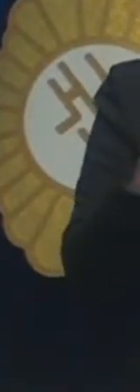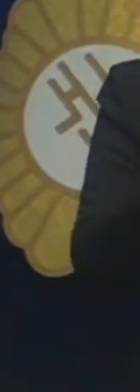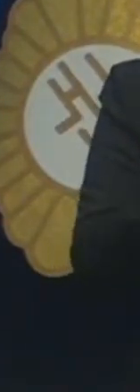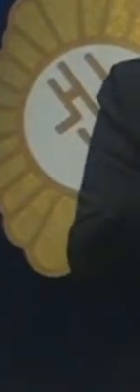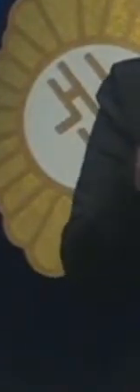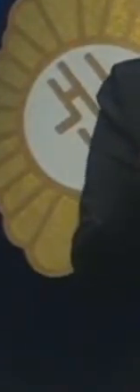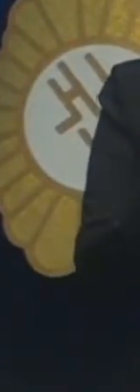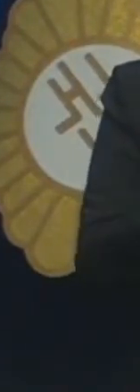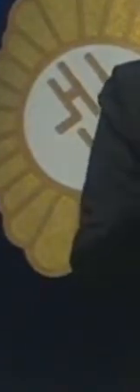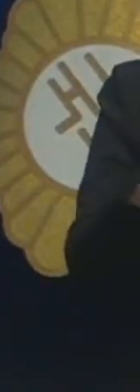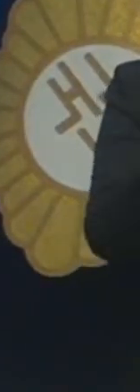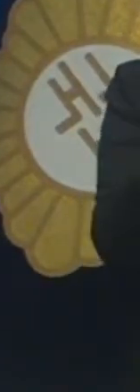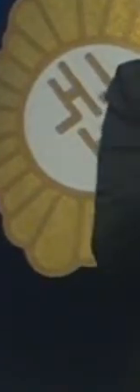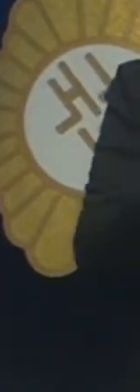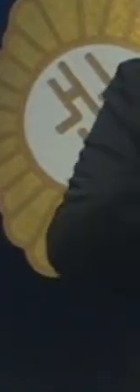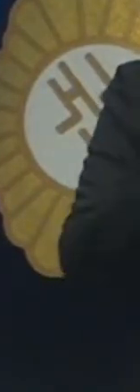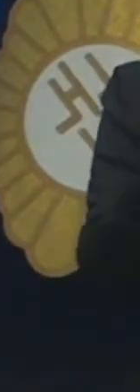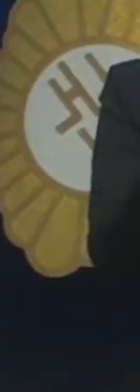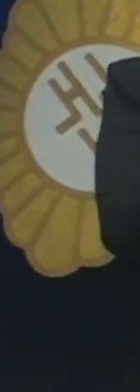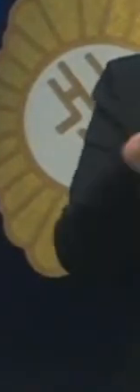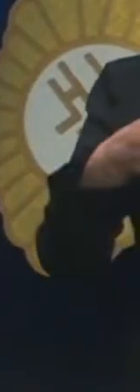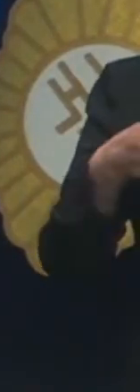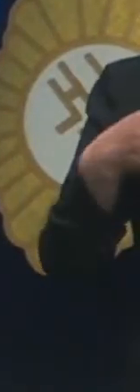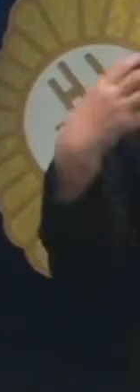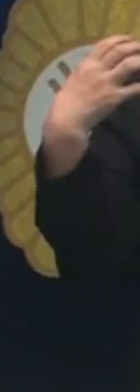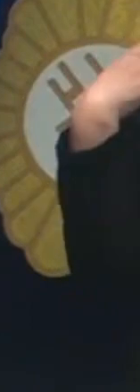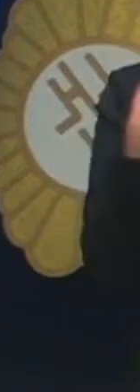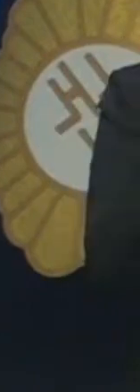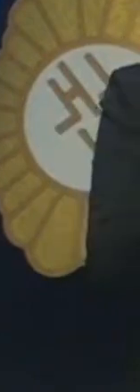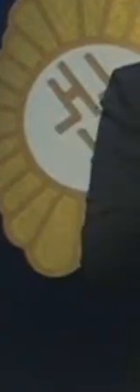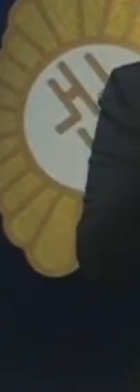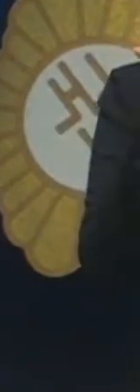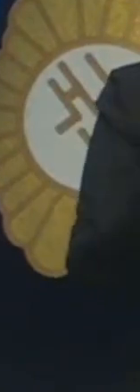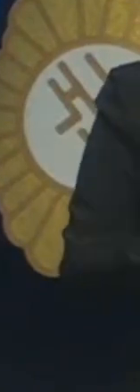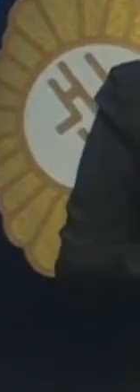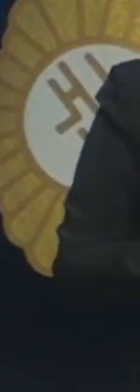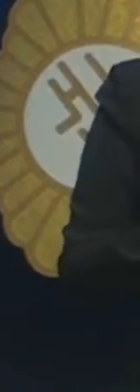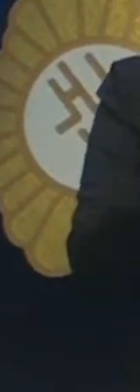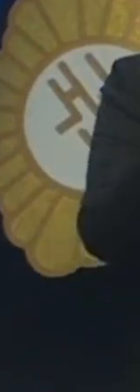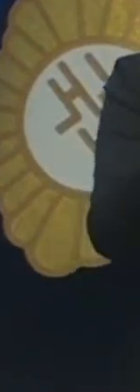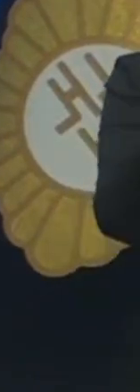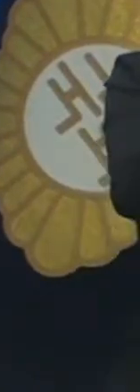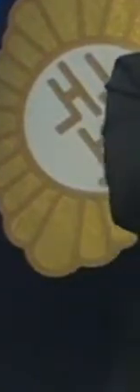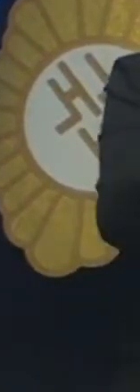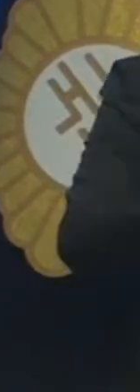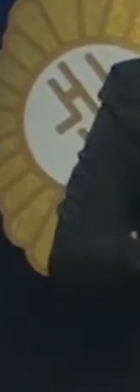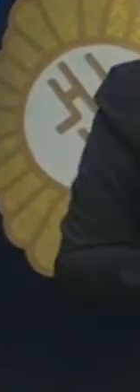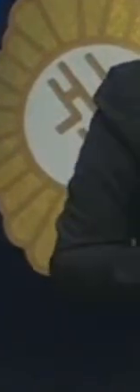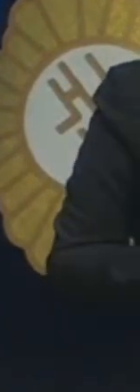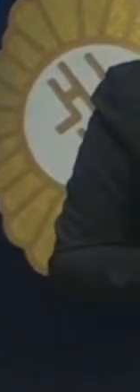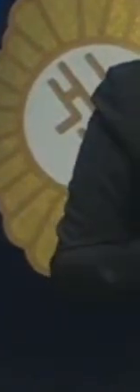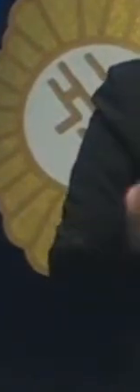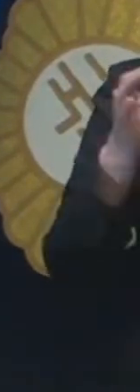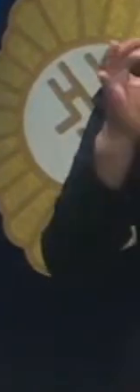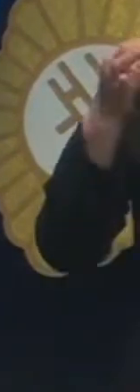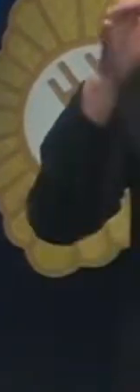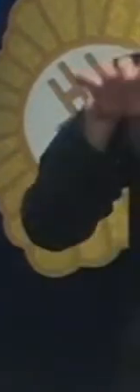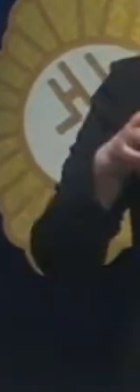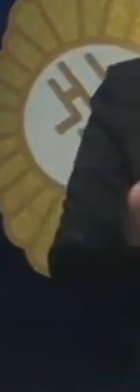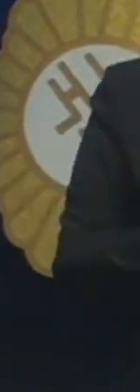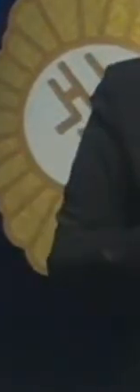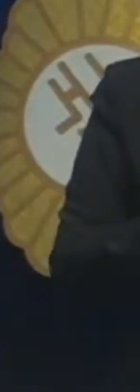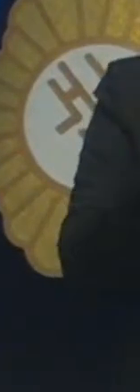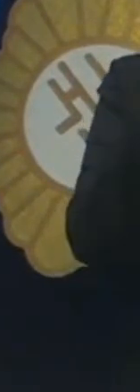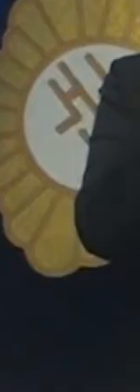국민이 막대한 피해를 고스란히 떠안을 수밖에 없습니다. 이미 김병주 회장은 금융당국으로부터